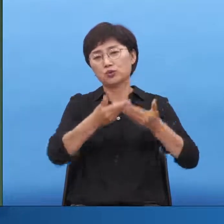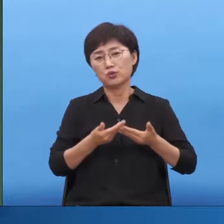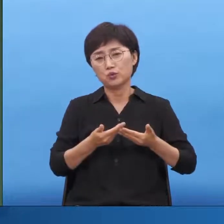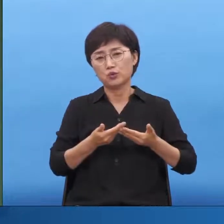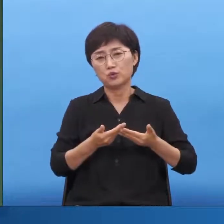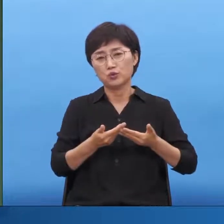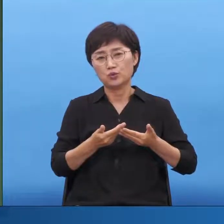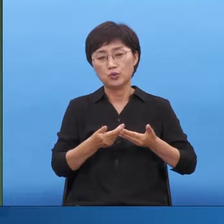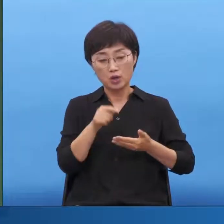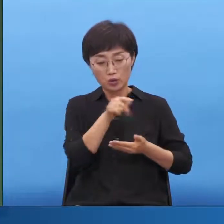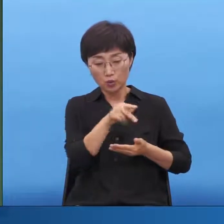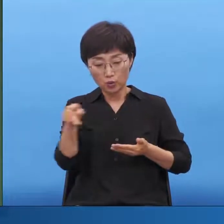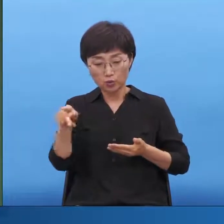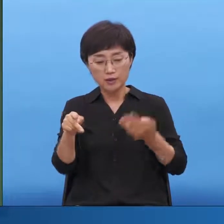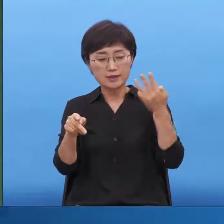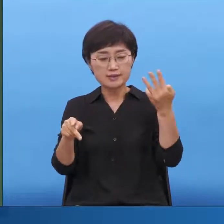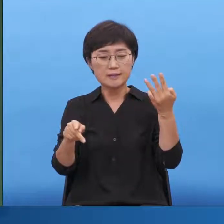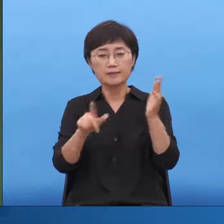过去、今天和未来，神必定会成就。